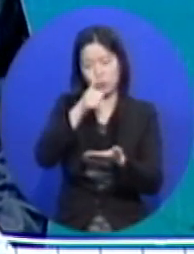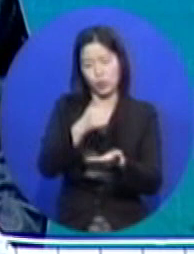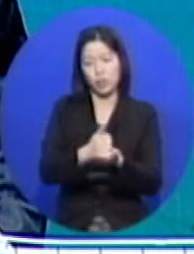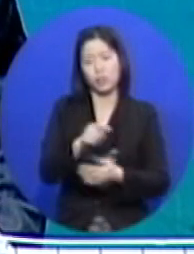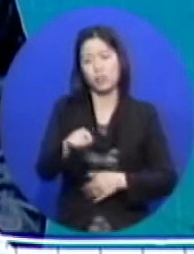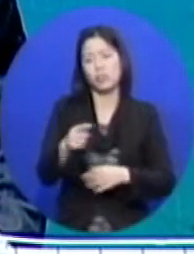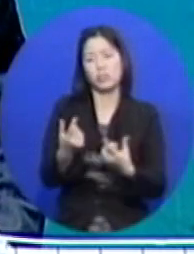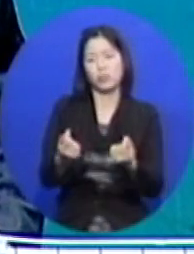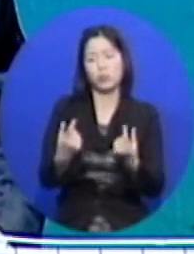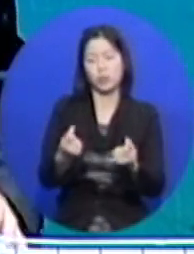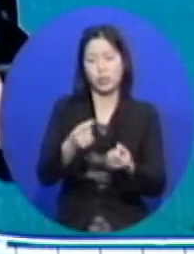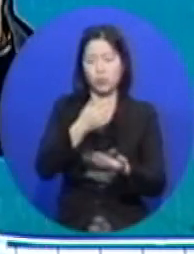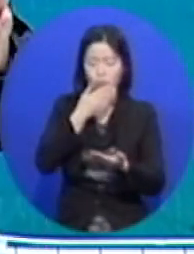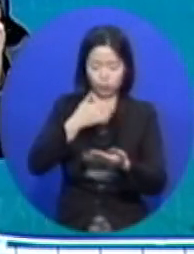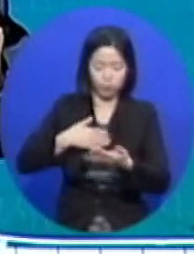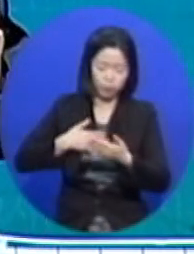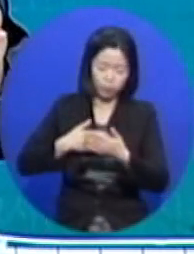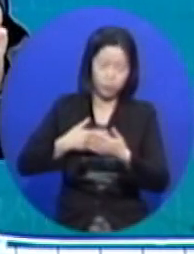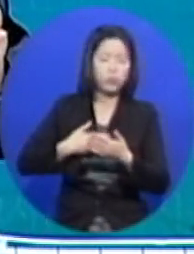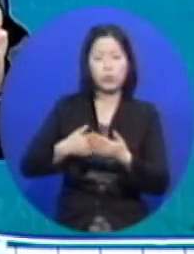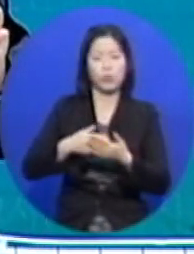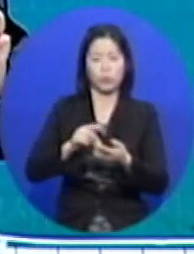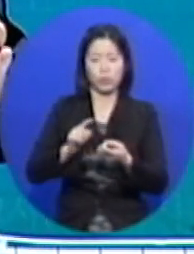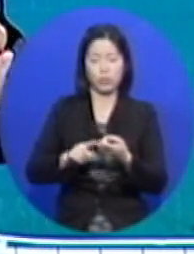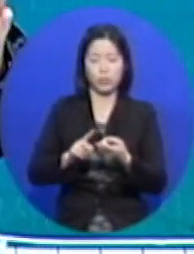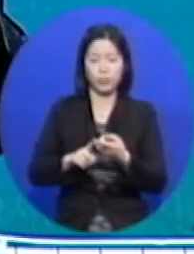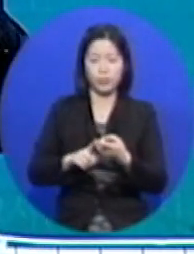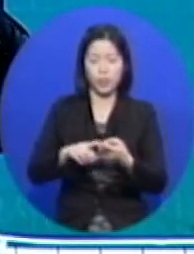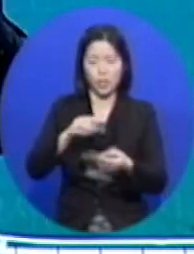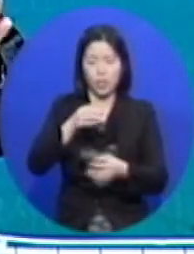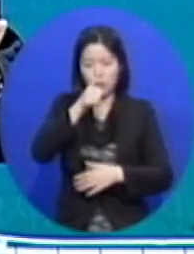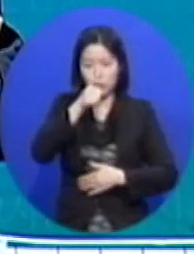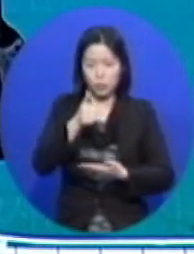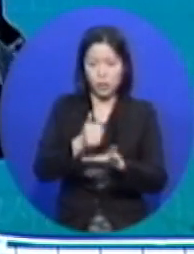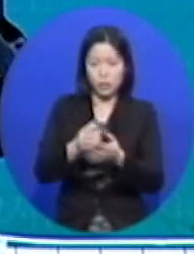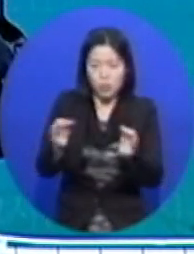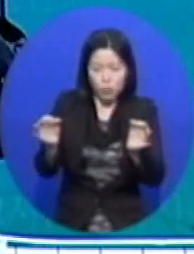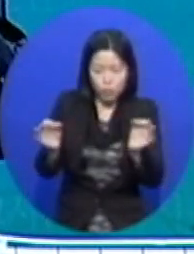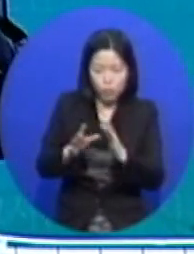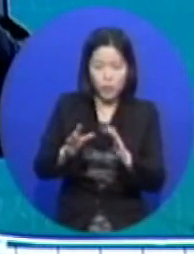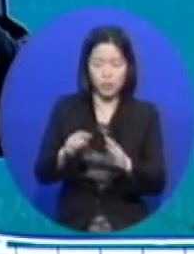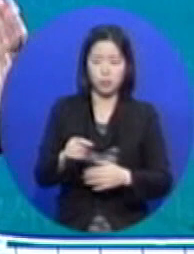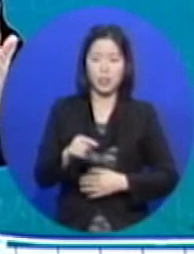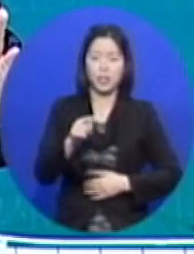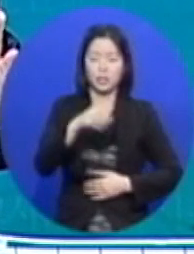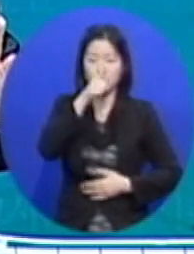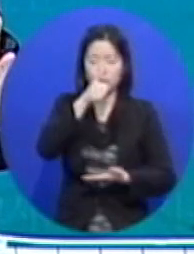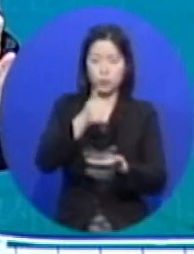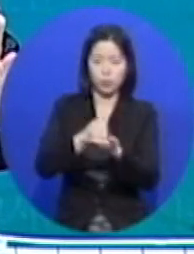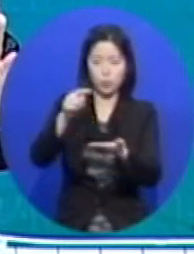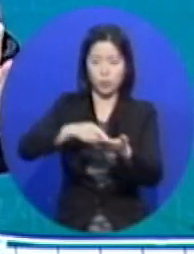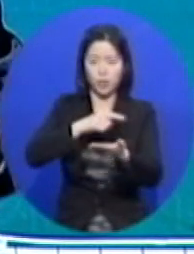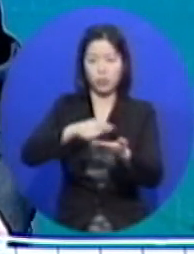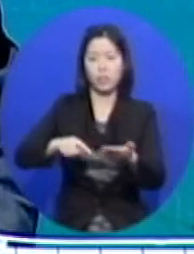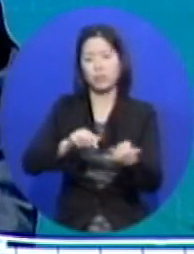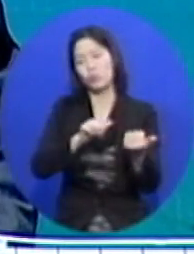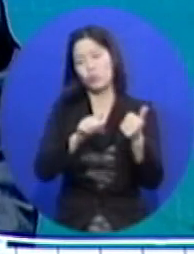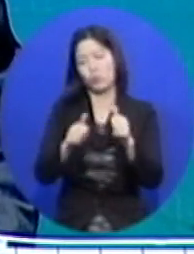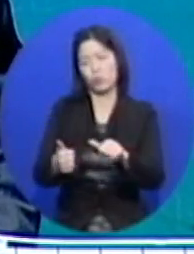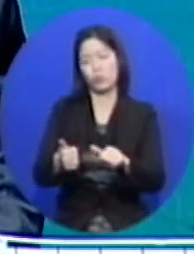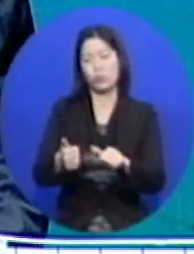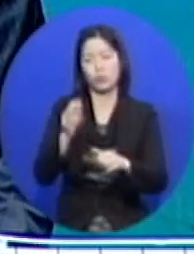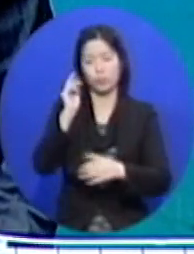거예요 죄를 짓기는 한 순간이지만 그 죄값은 정말 죽음인 것이에요